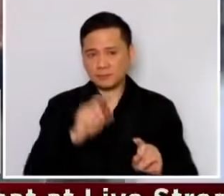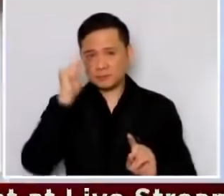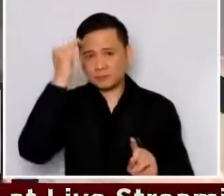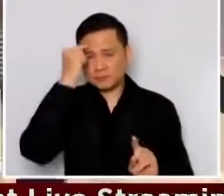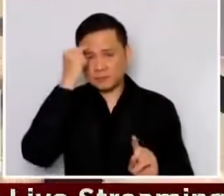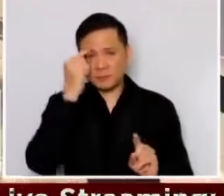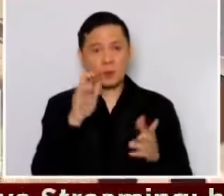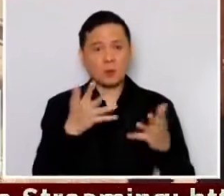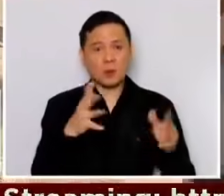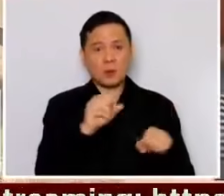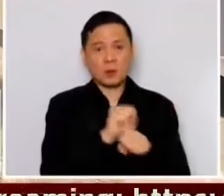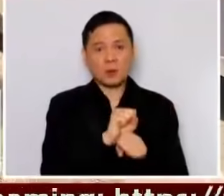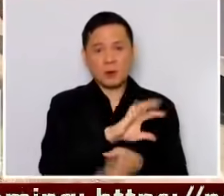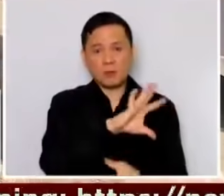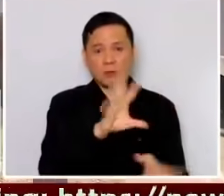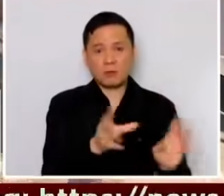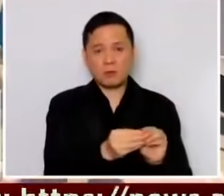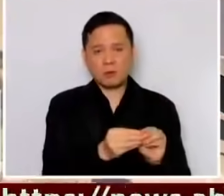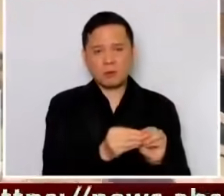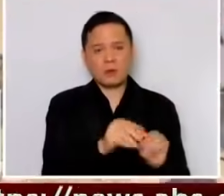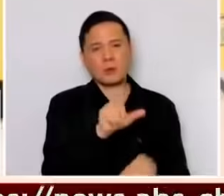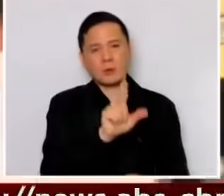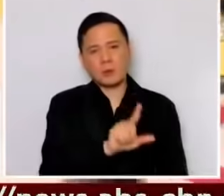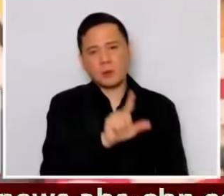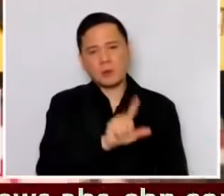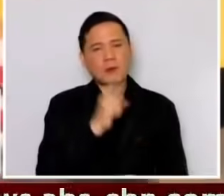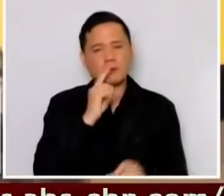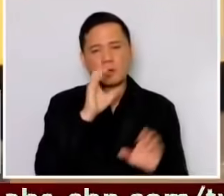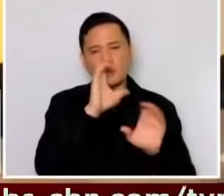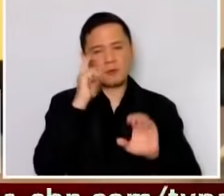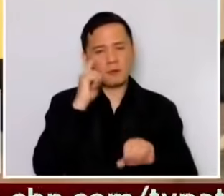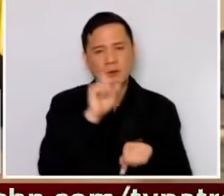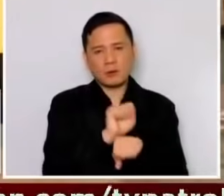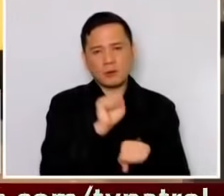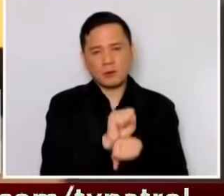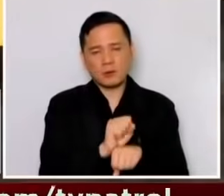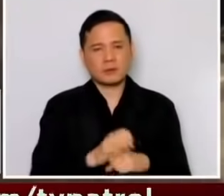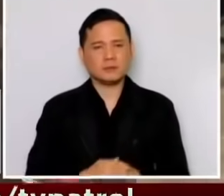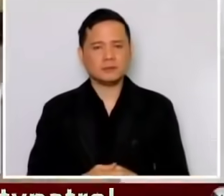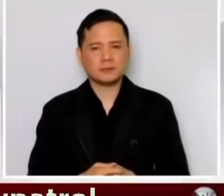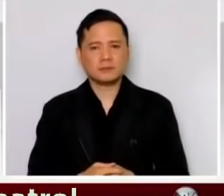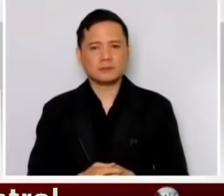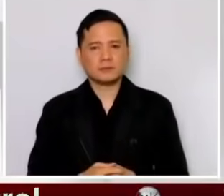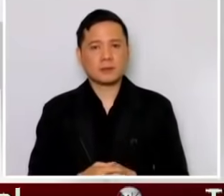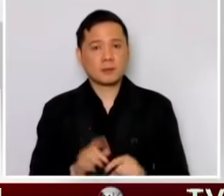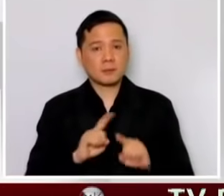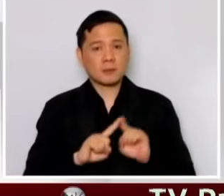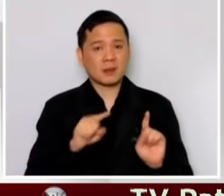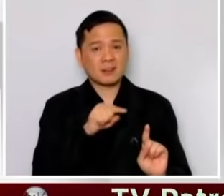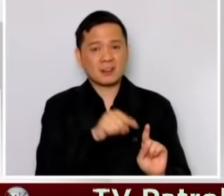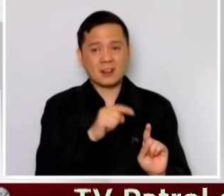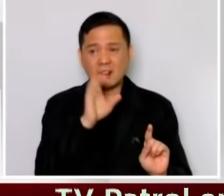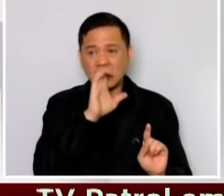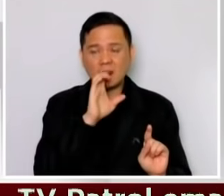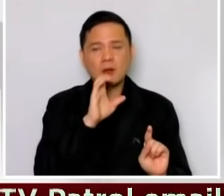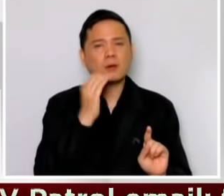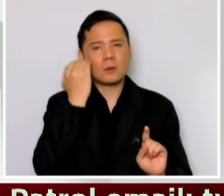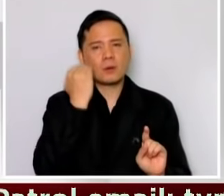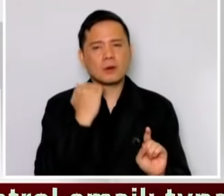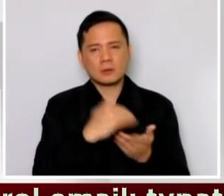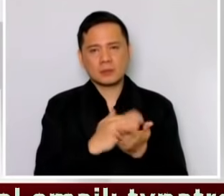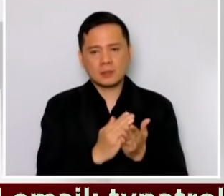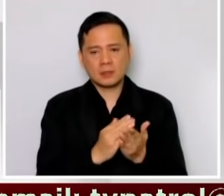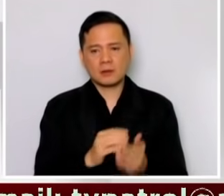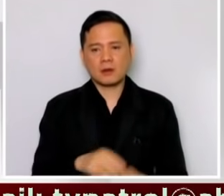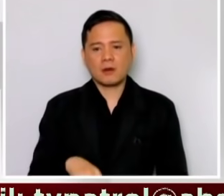at ang bilang ng mga Pilipino na naghahanap ng dagdag trabaho o kita dahil kinukulang ang kanilang budget. Mula 14.2% noong